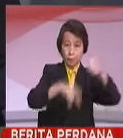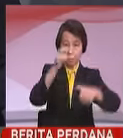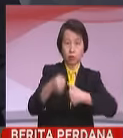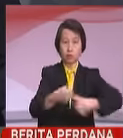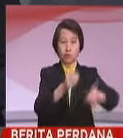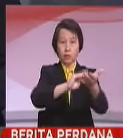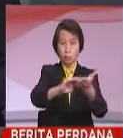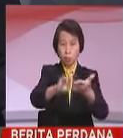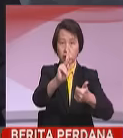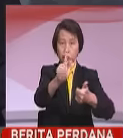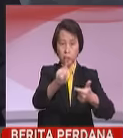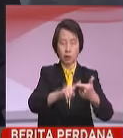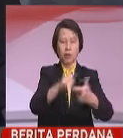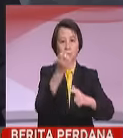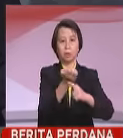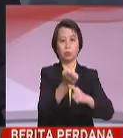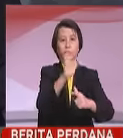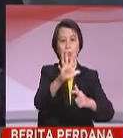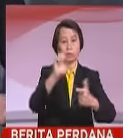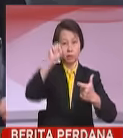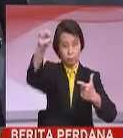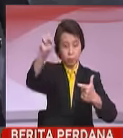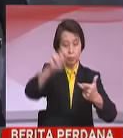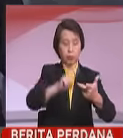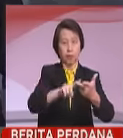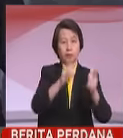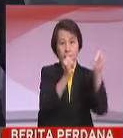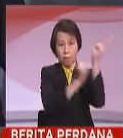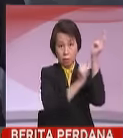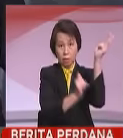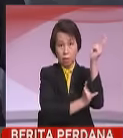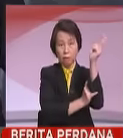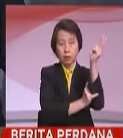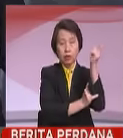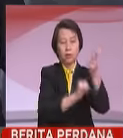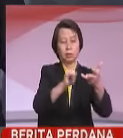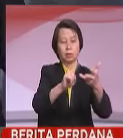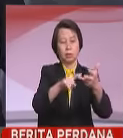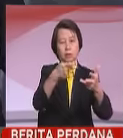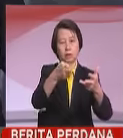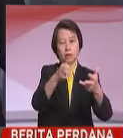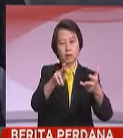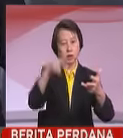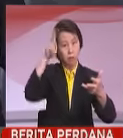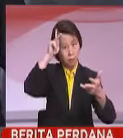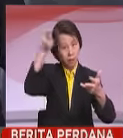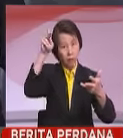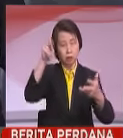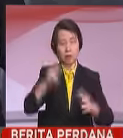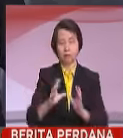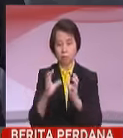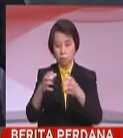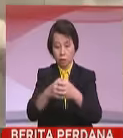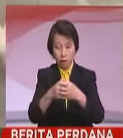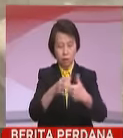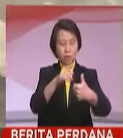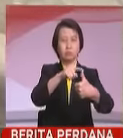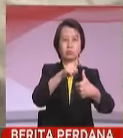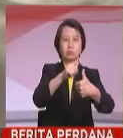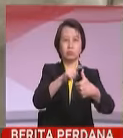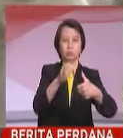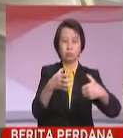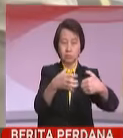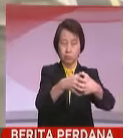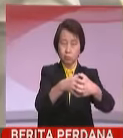Mulia di Kuala Lumpur, Batu Lima di Sabah, Yayasan di Selangor dan Hilir di Kelantan. Kluster Tapak Bina Sungai